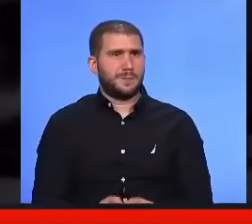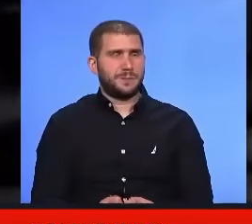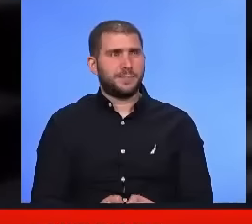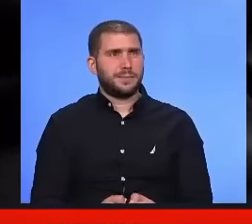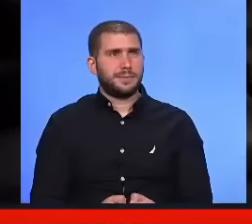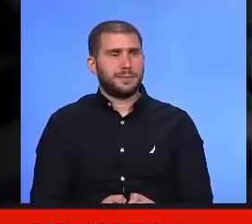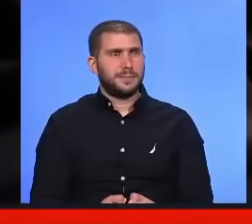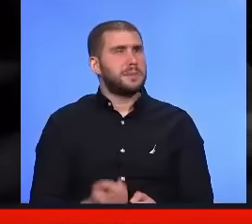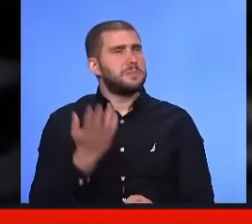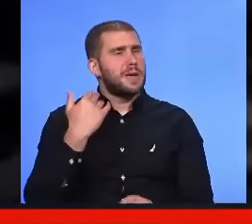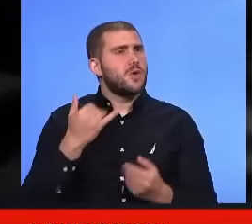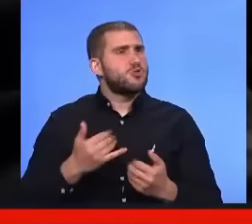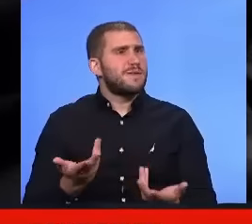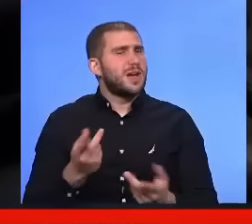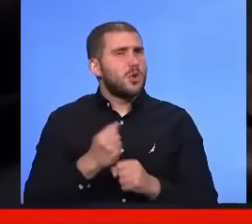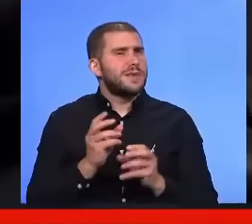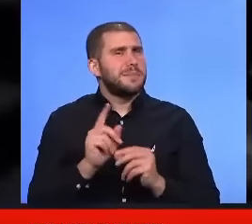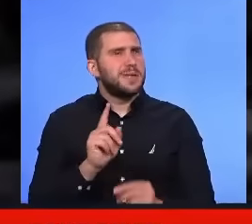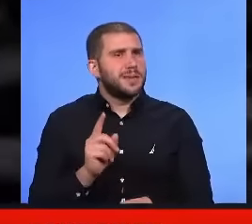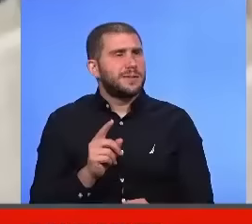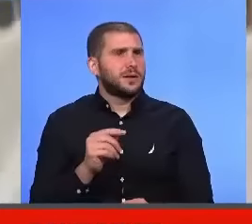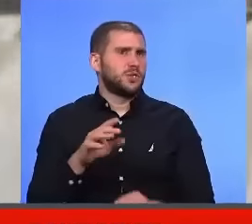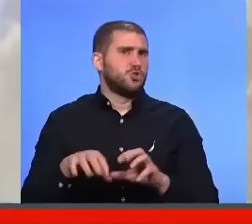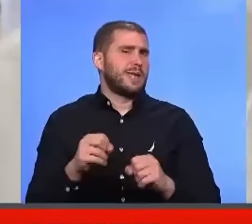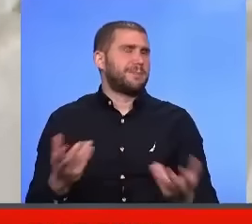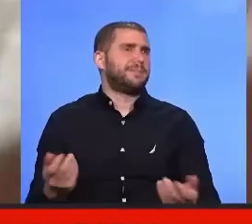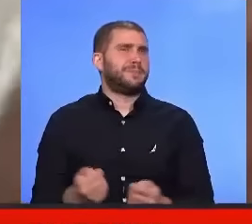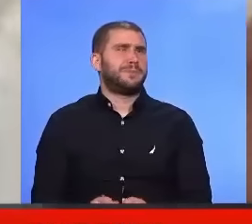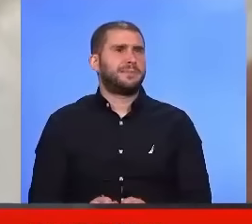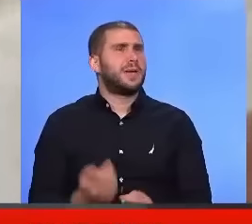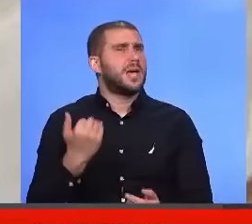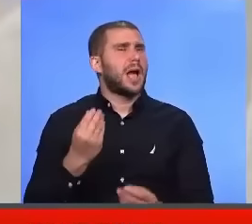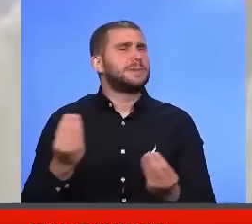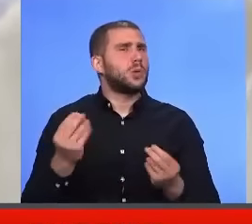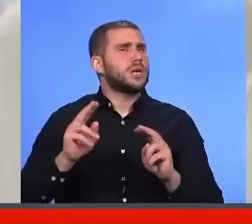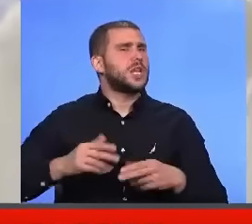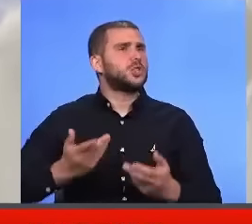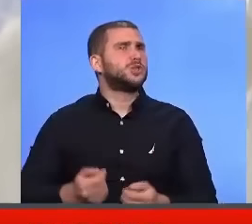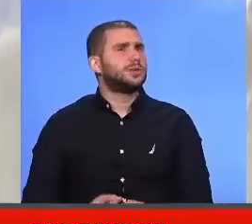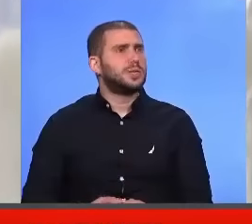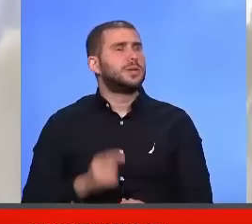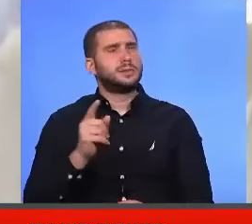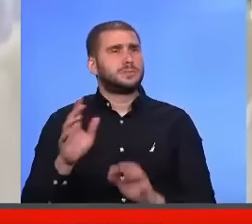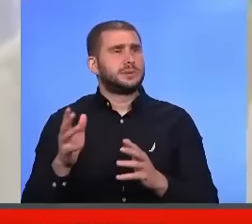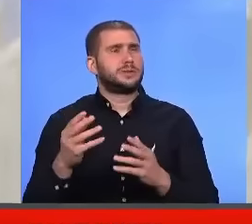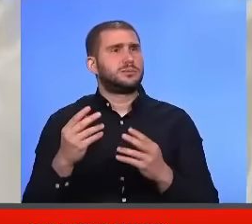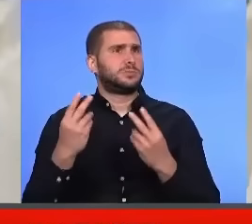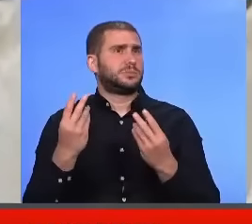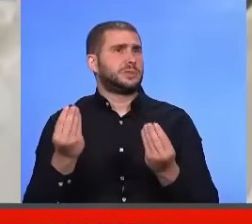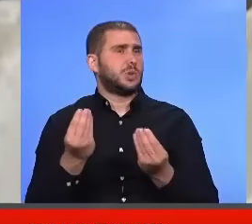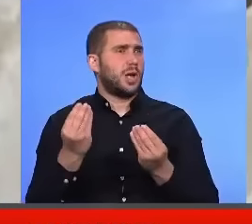כן. ואיפה עכשיו? עם מי אתה עובד? עכשיו שטחים. כמה סחורה יש לכם שם? מדובר על סחורה